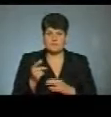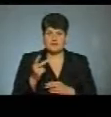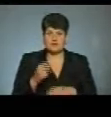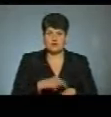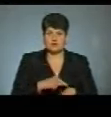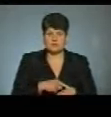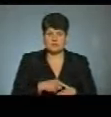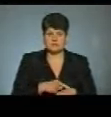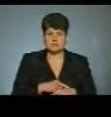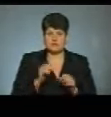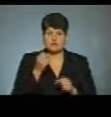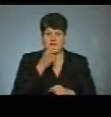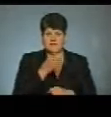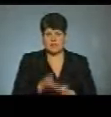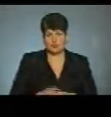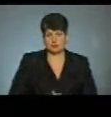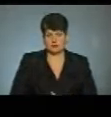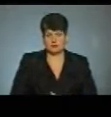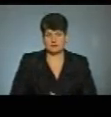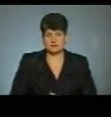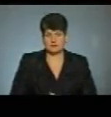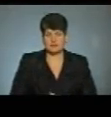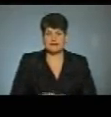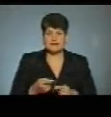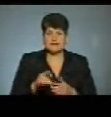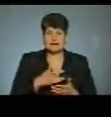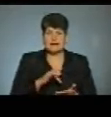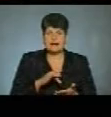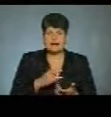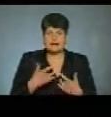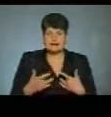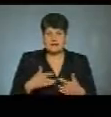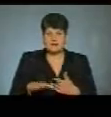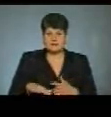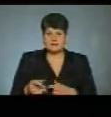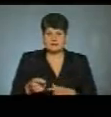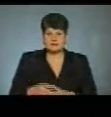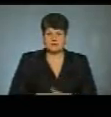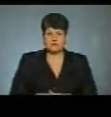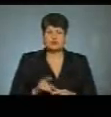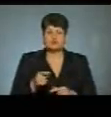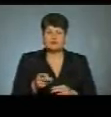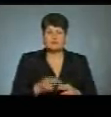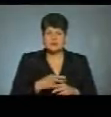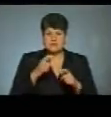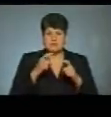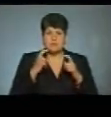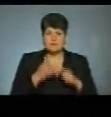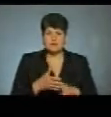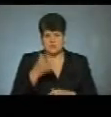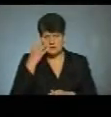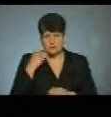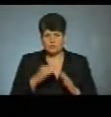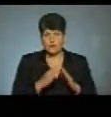години походив і можна викидати. Це театральний майдан Тернополя. Не знаю. А чому ви без маски? Я забув